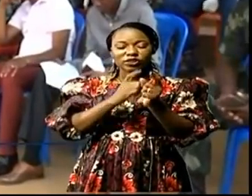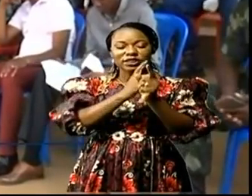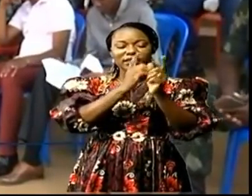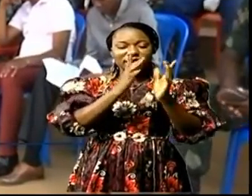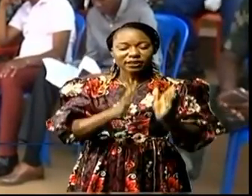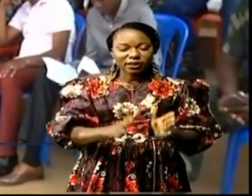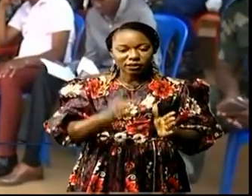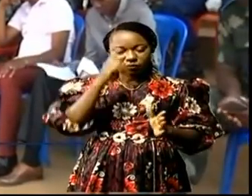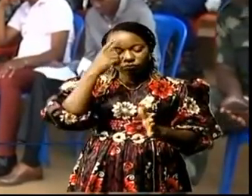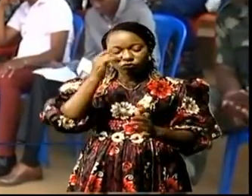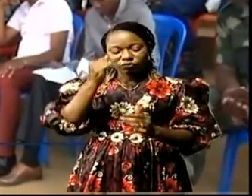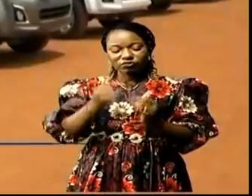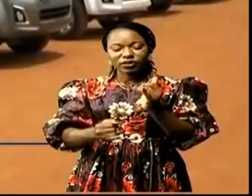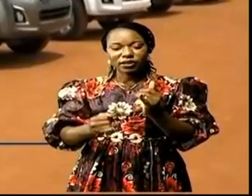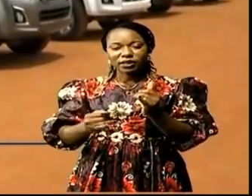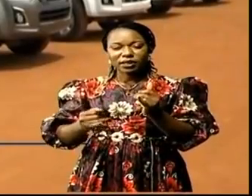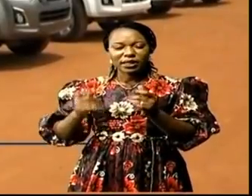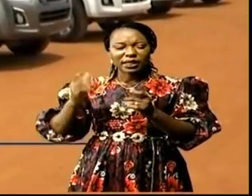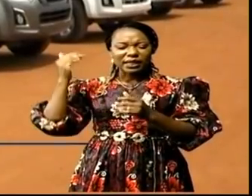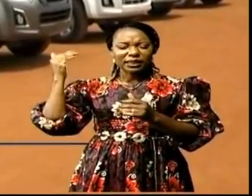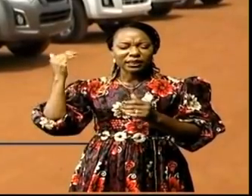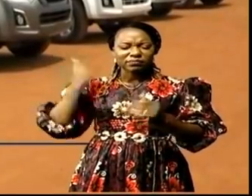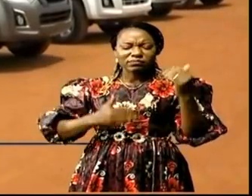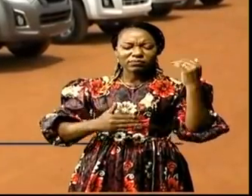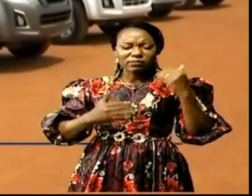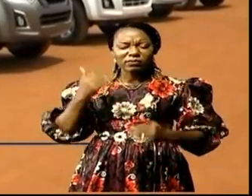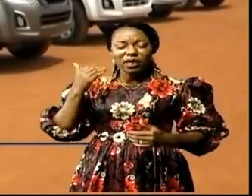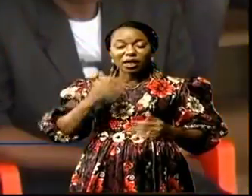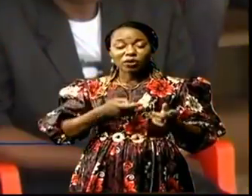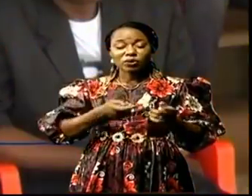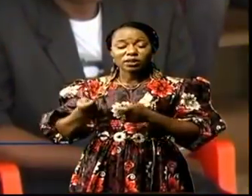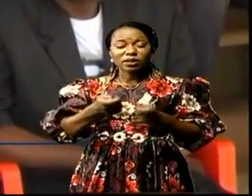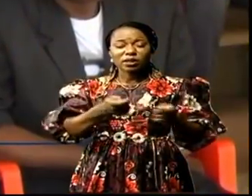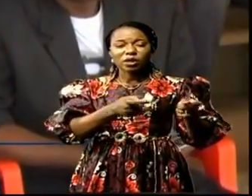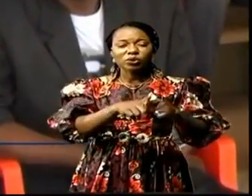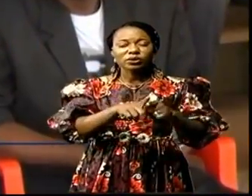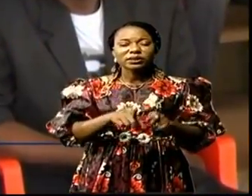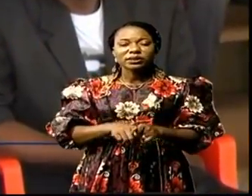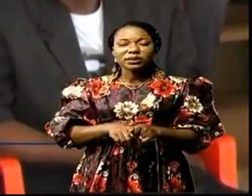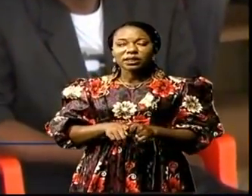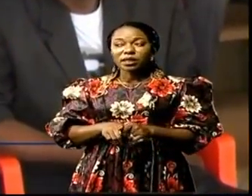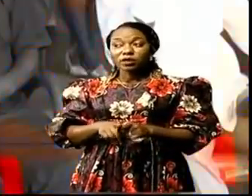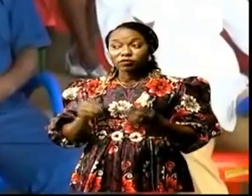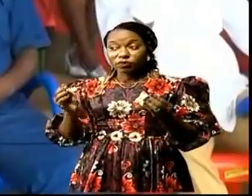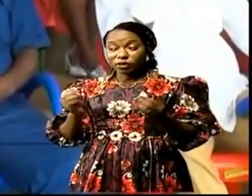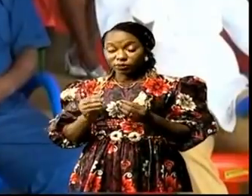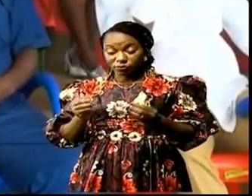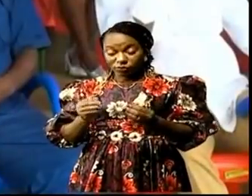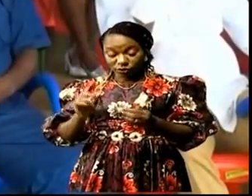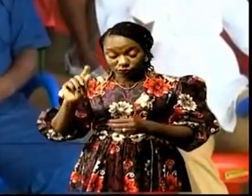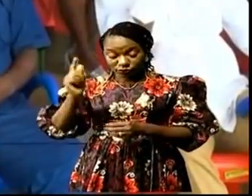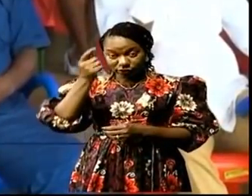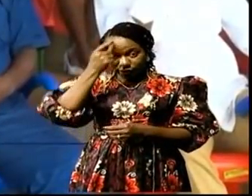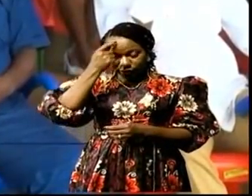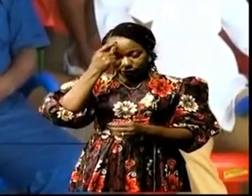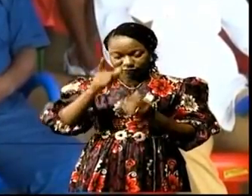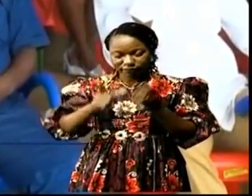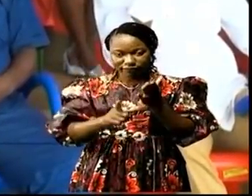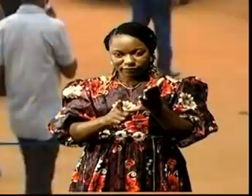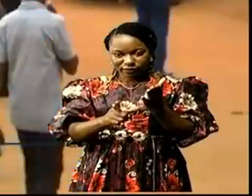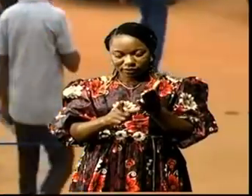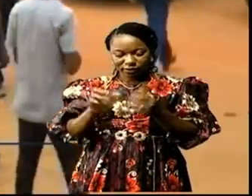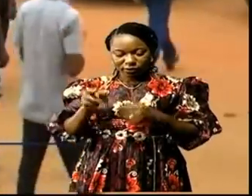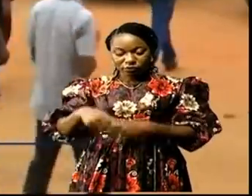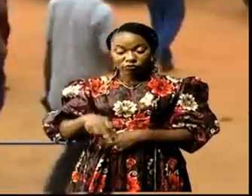de lutter contre la criminalité, le banditisme et le phénomène Kuluna. C'est le gouverneur intérimaire de cette